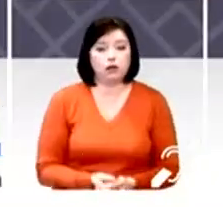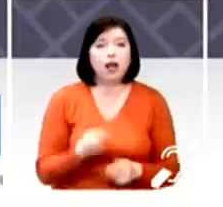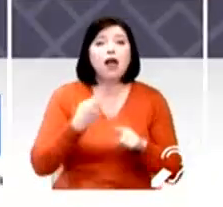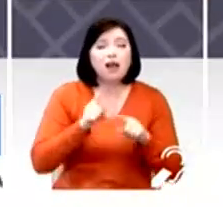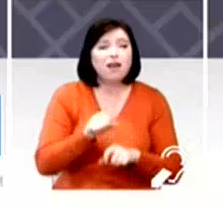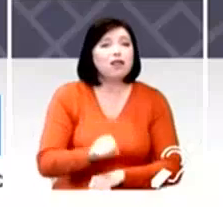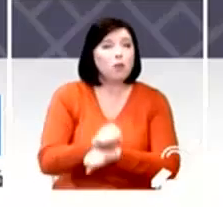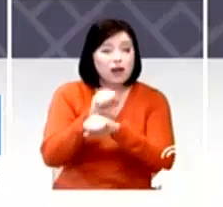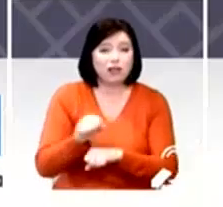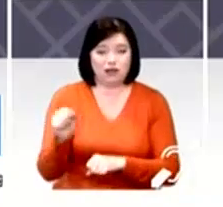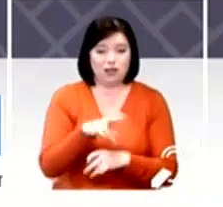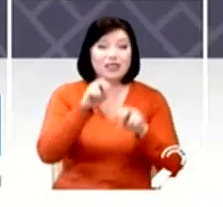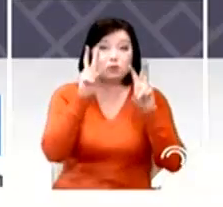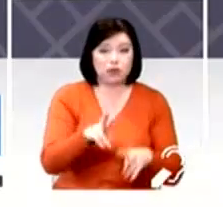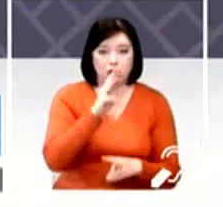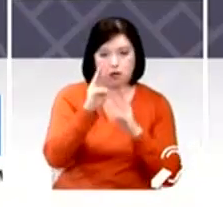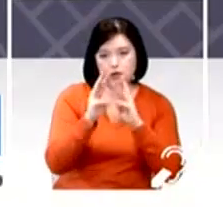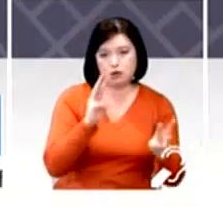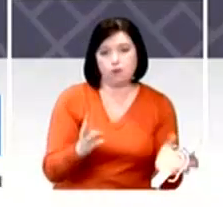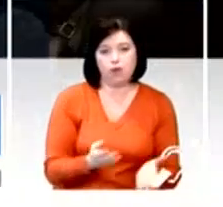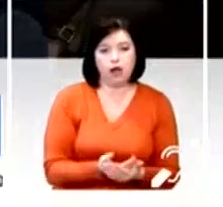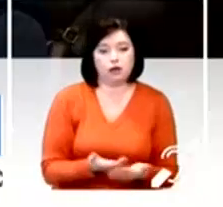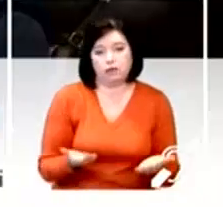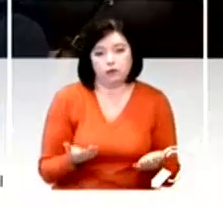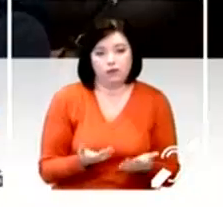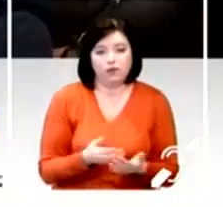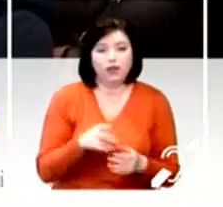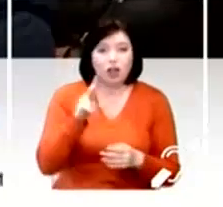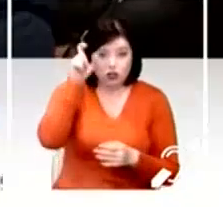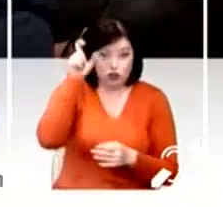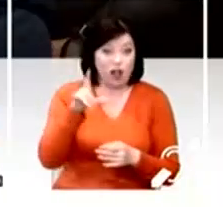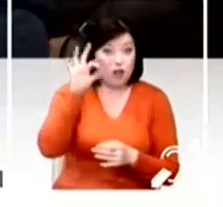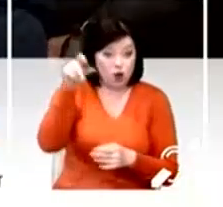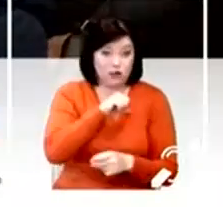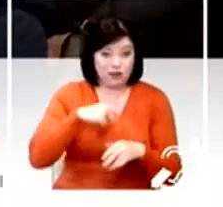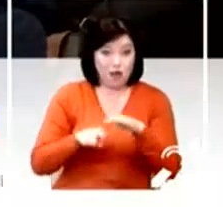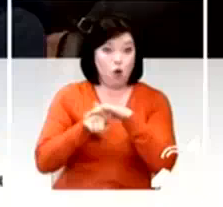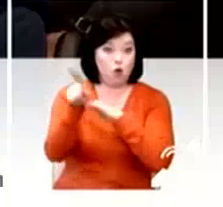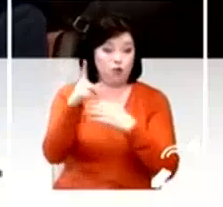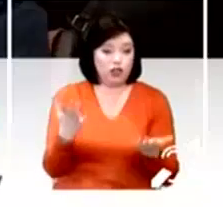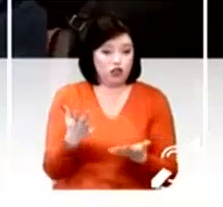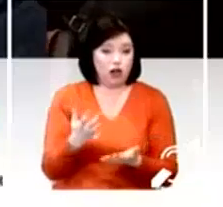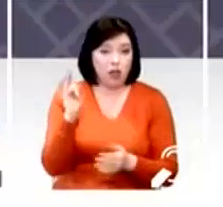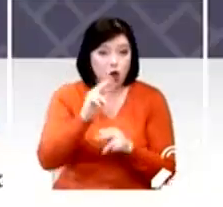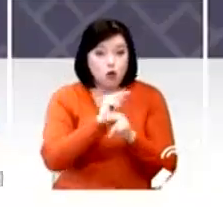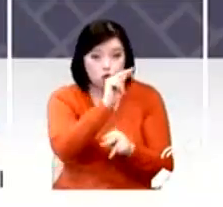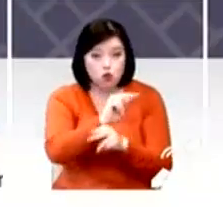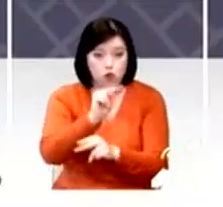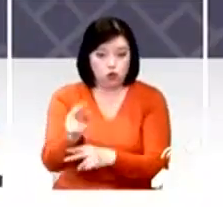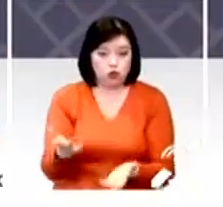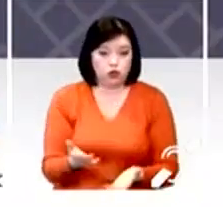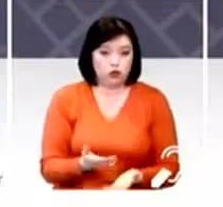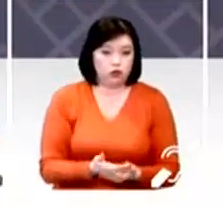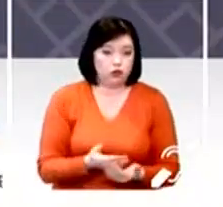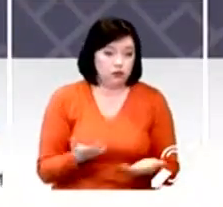proteste plătite, da, de către un fugar și încurajate și admit că pot